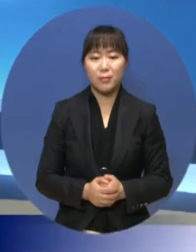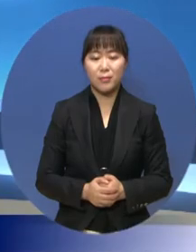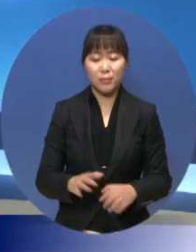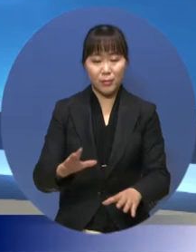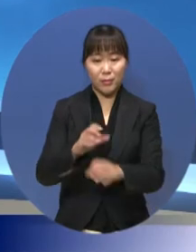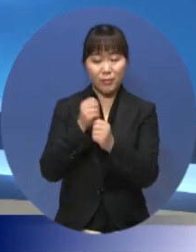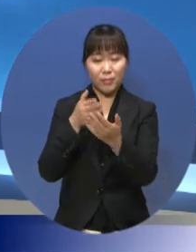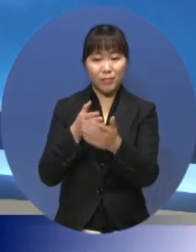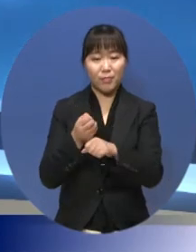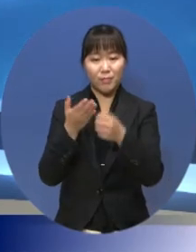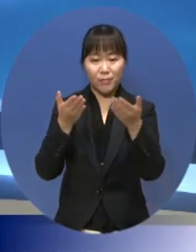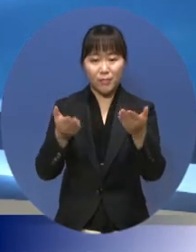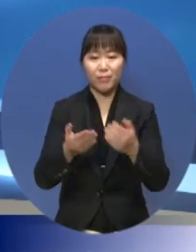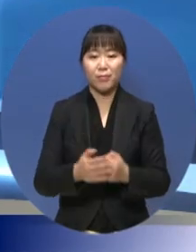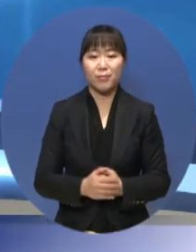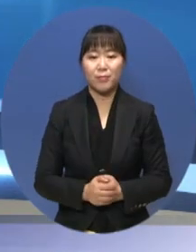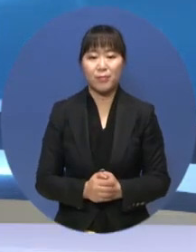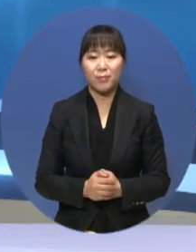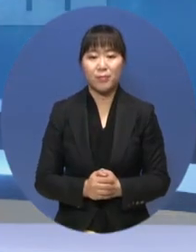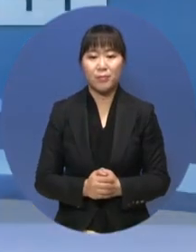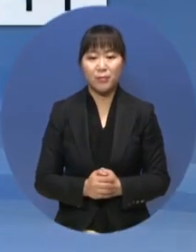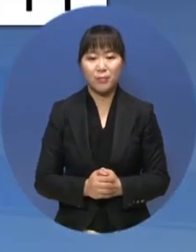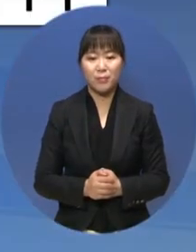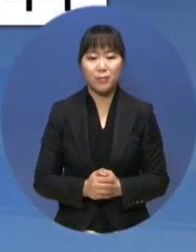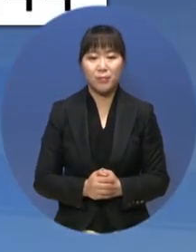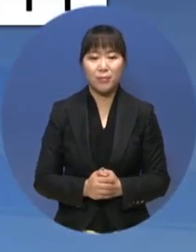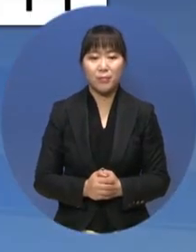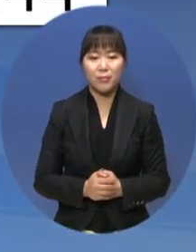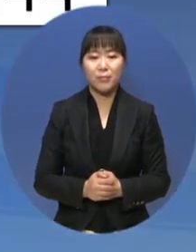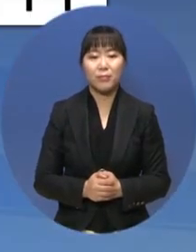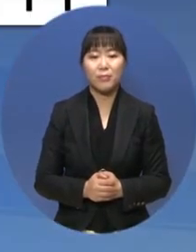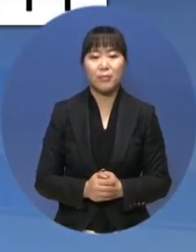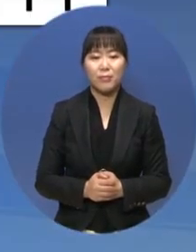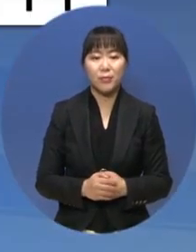계속해서 간추린 뉴스 전해드립니다.